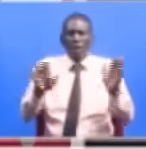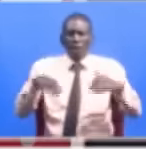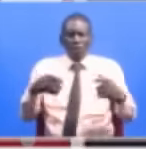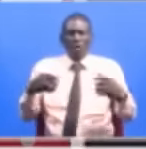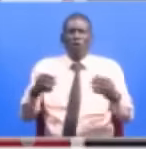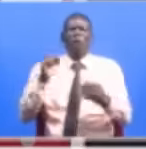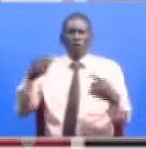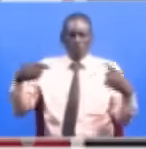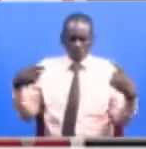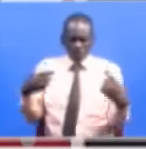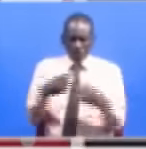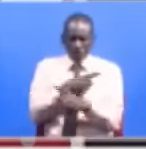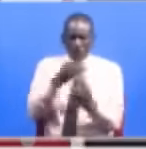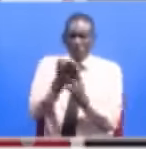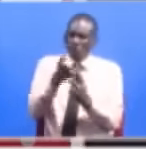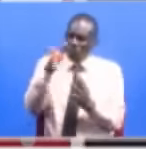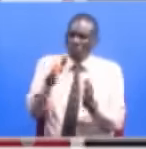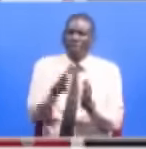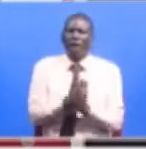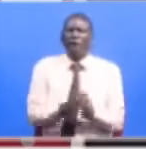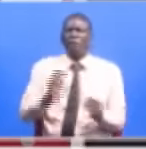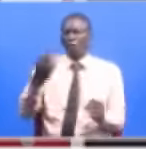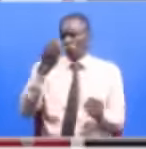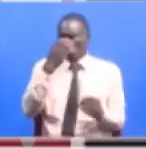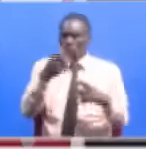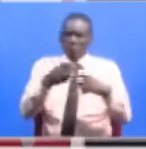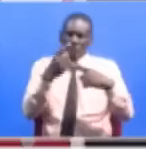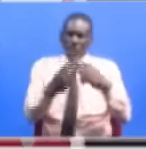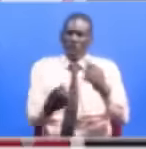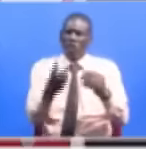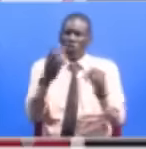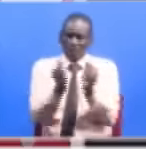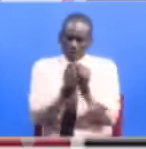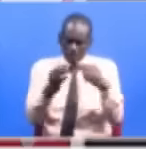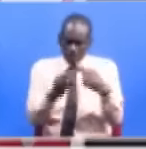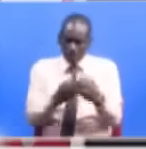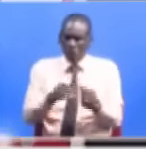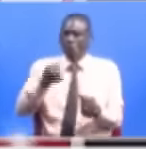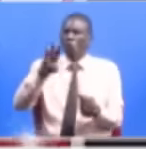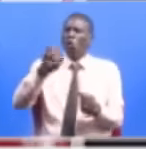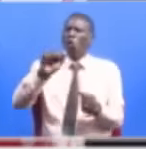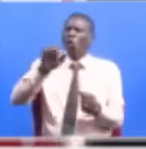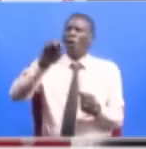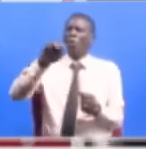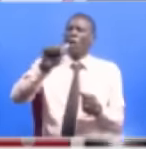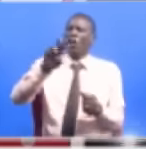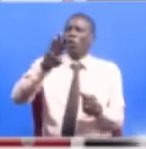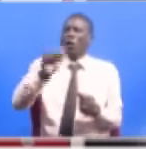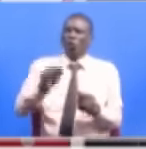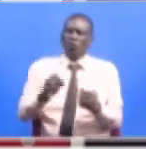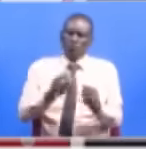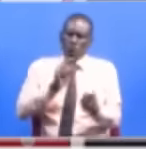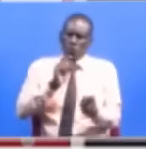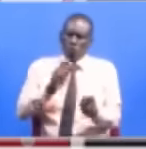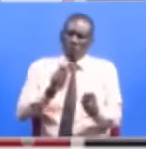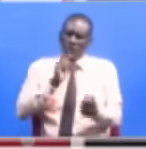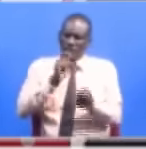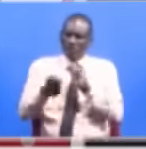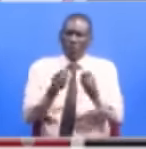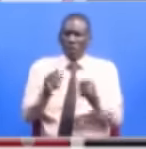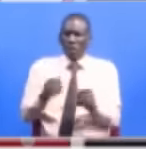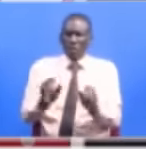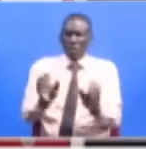kati yake na Rais William Ruto tangu mwaka 2018. Wamalwa alihojiwa kipekee na mwanahabari wetu Ibrahim Karanja ambaye ameandaa